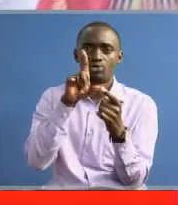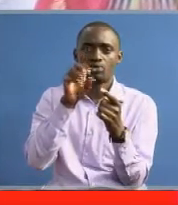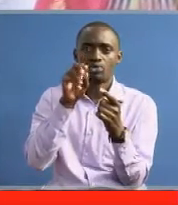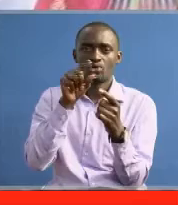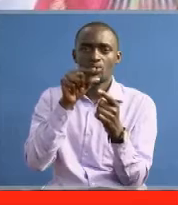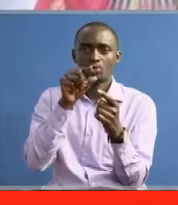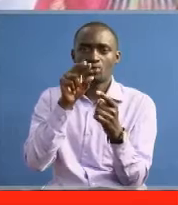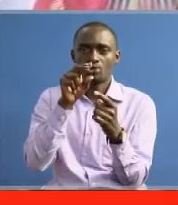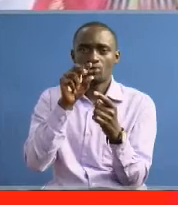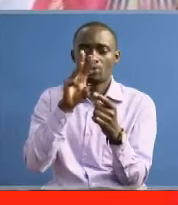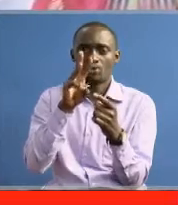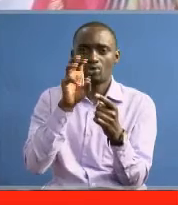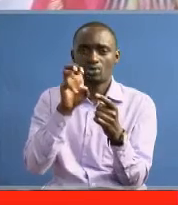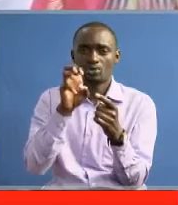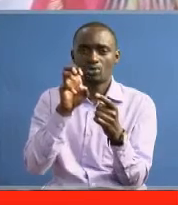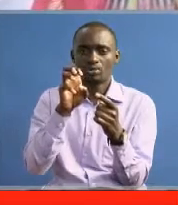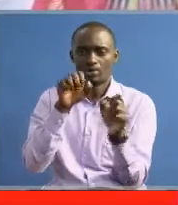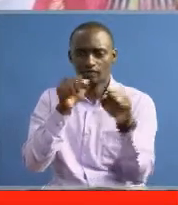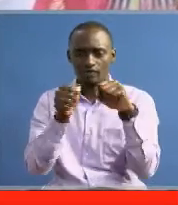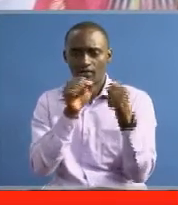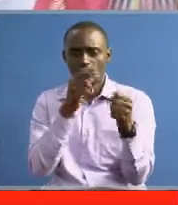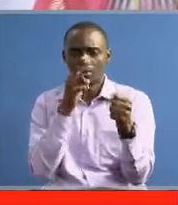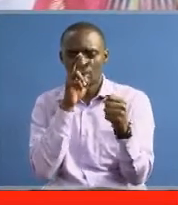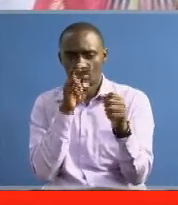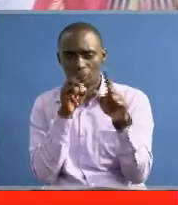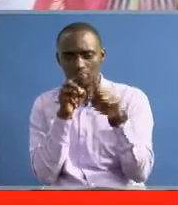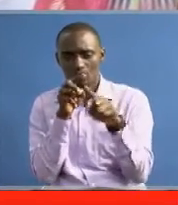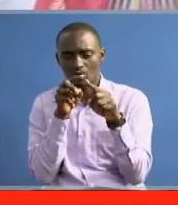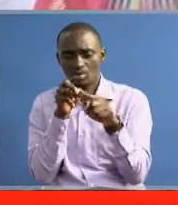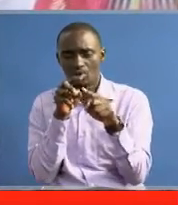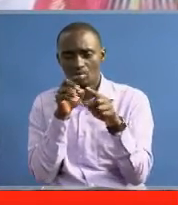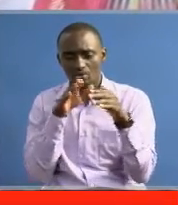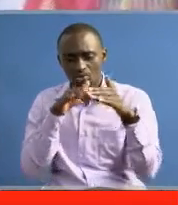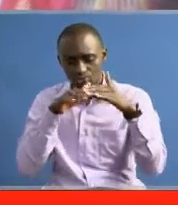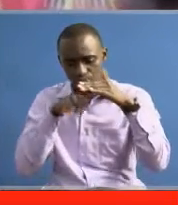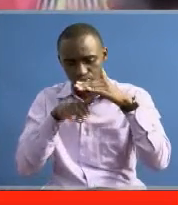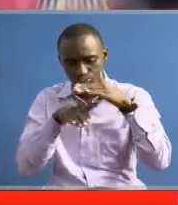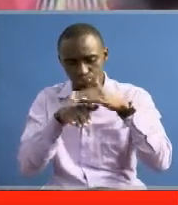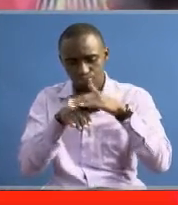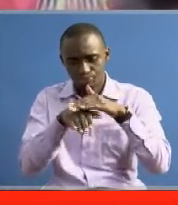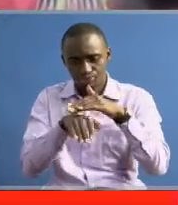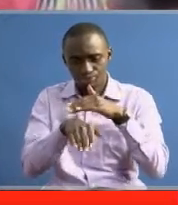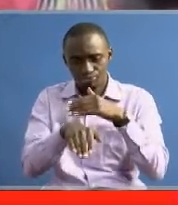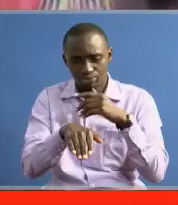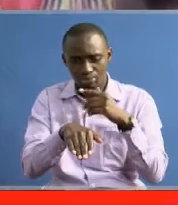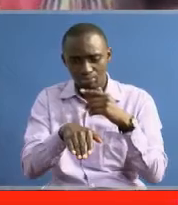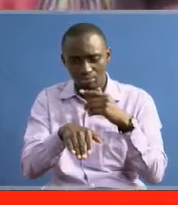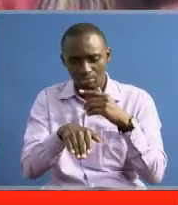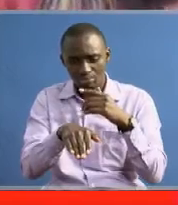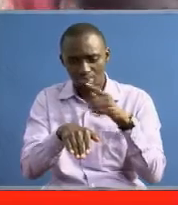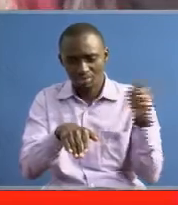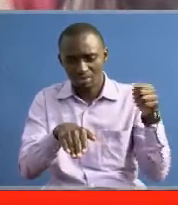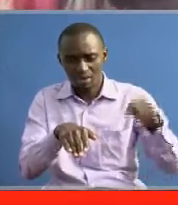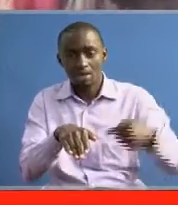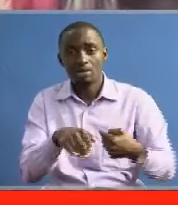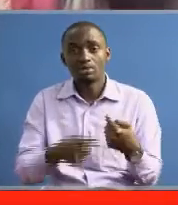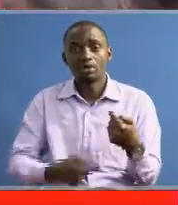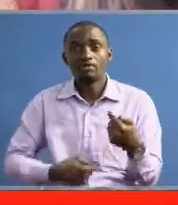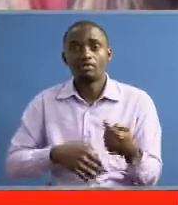alisema, ndiyo hii gari ilionekana ikiwa kwa mteremko. Sasa mwenyewe akahisi linaenda kwa